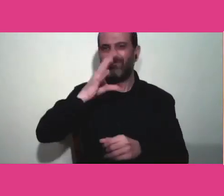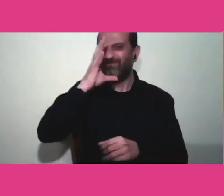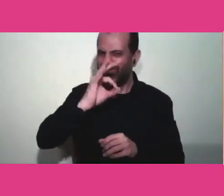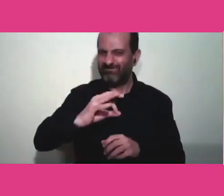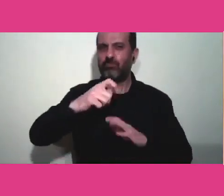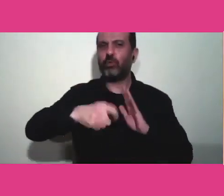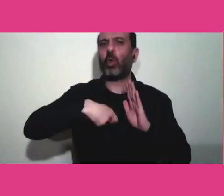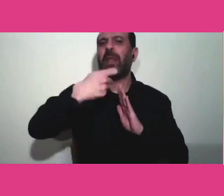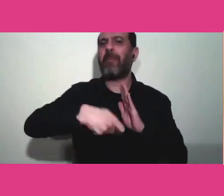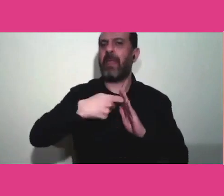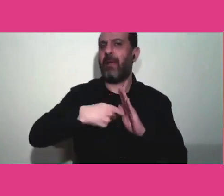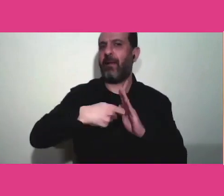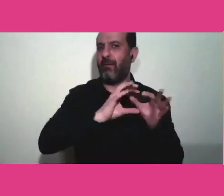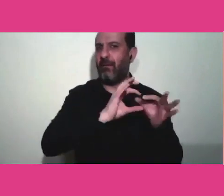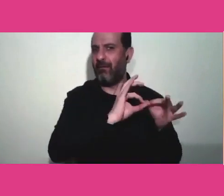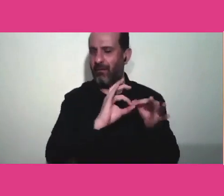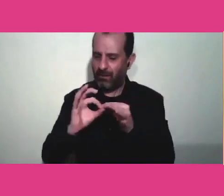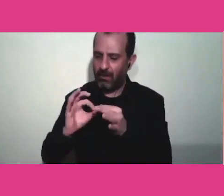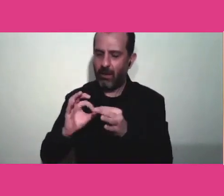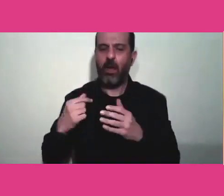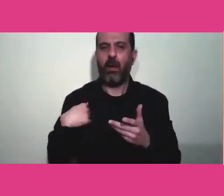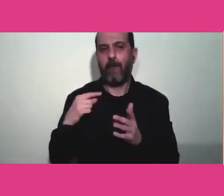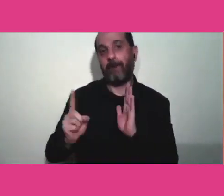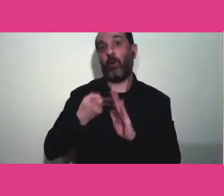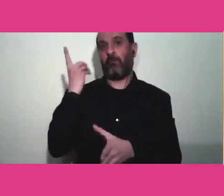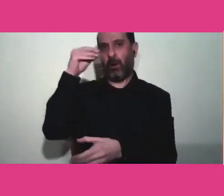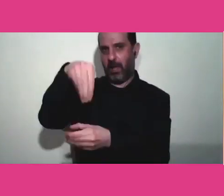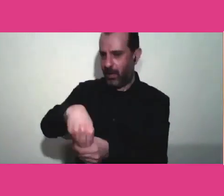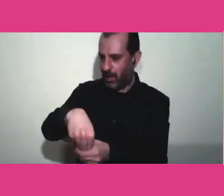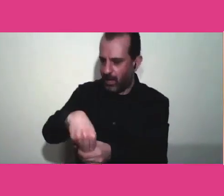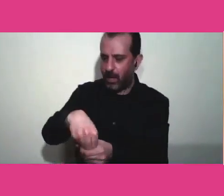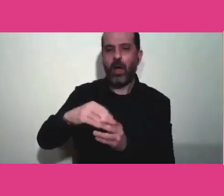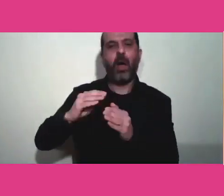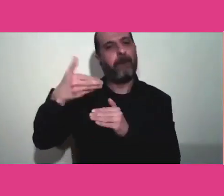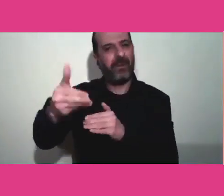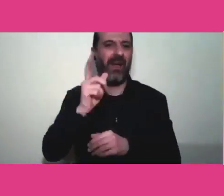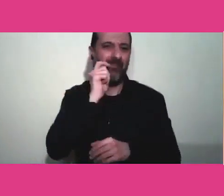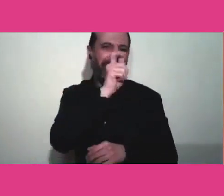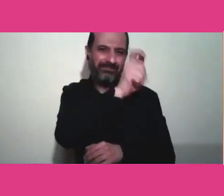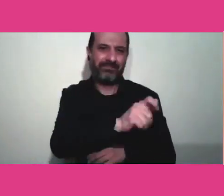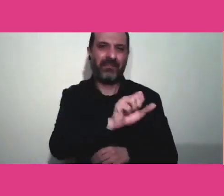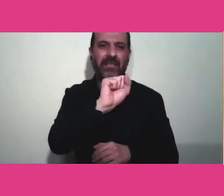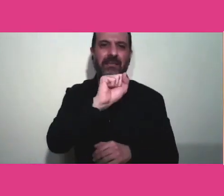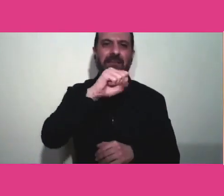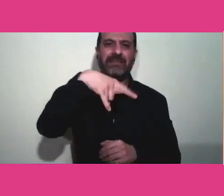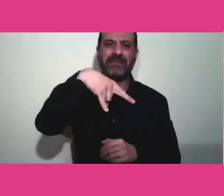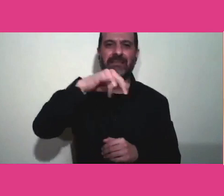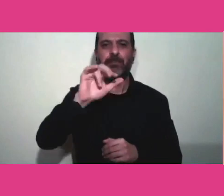μετά μαζί με το Σπύρο δημιουργώντας αυτή τη σελίδα, ώστε